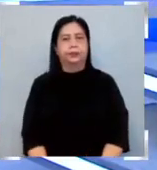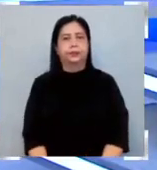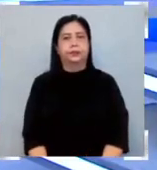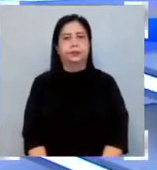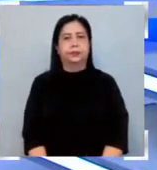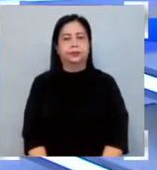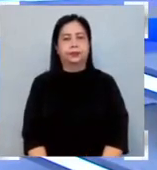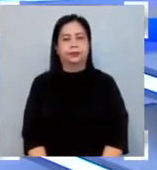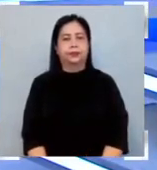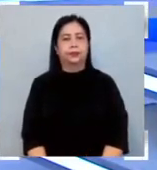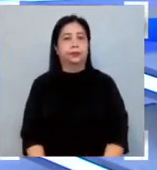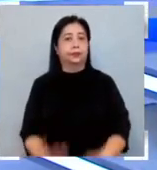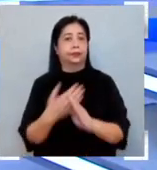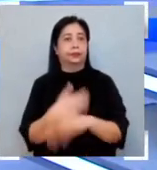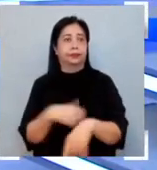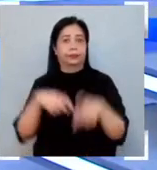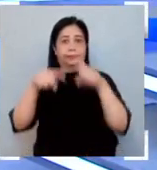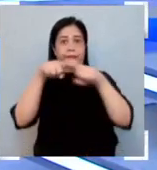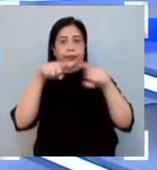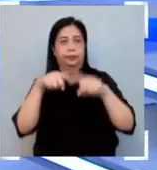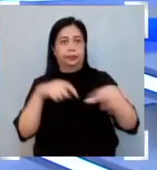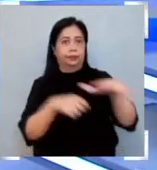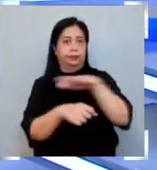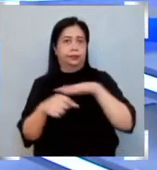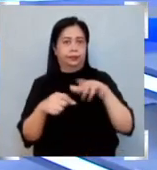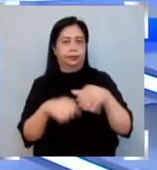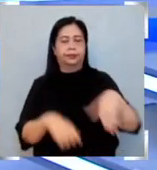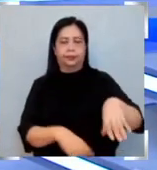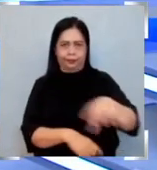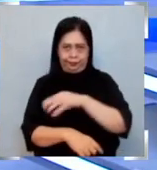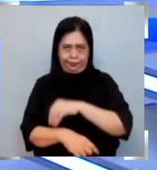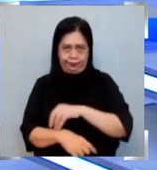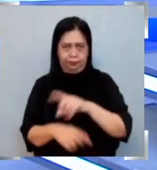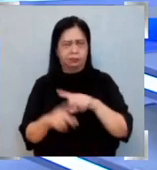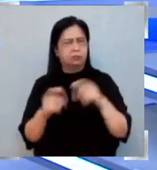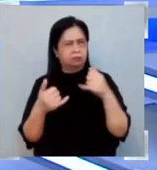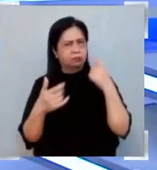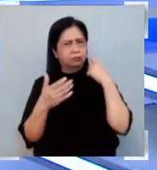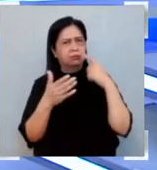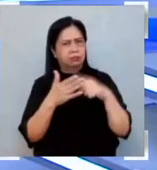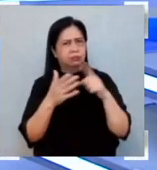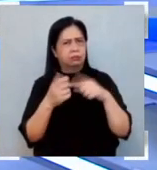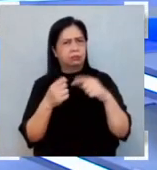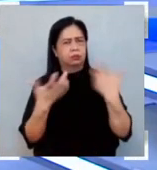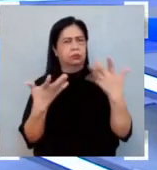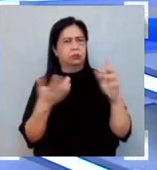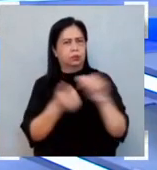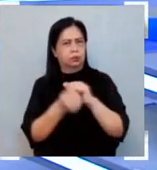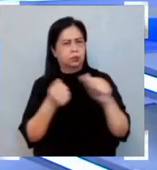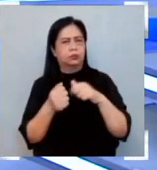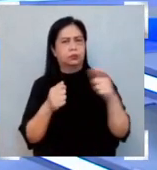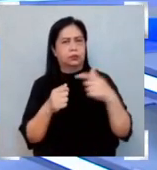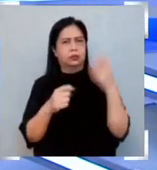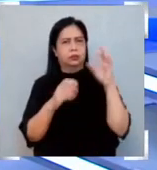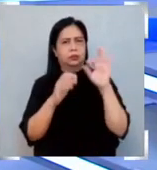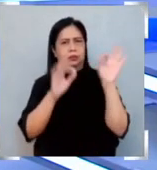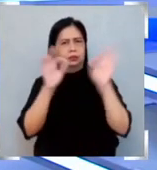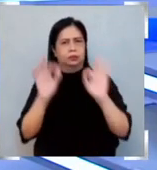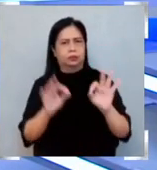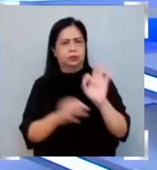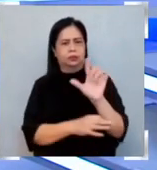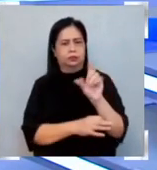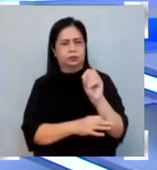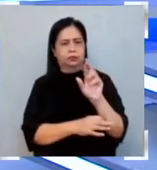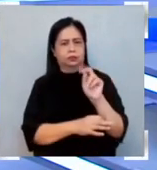Naibalik ang supply ng kuryente sa malaking bahagi ng Cagayan. Pero bakas pa rin ang pinsalang iniwan ng bagyong Florita, lalo na sa bahay